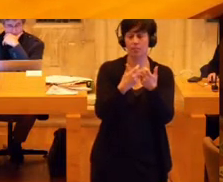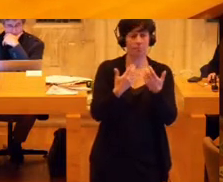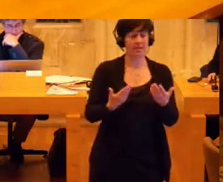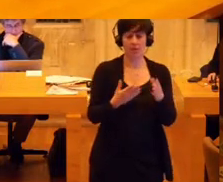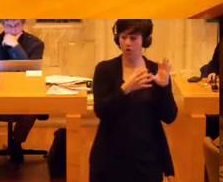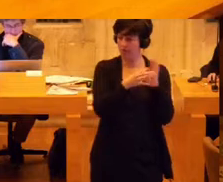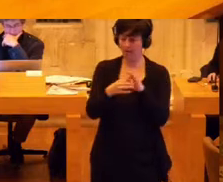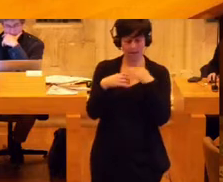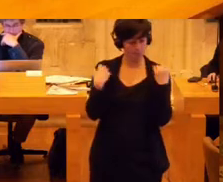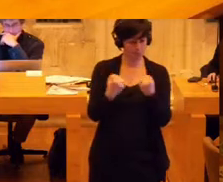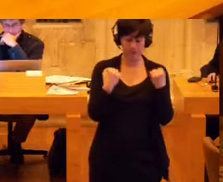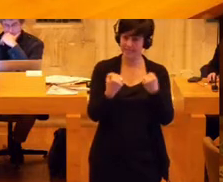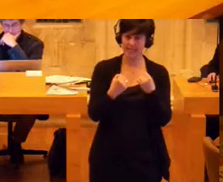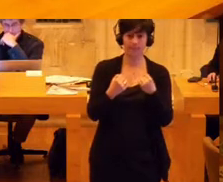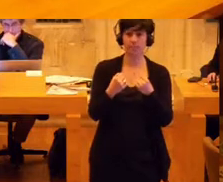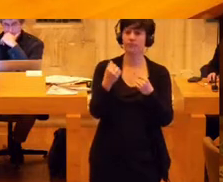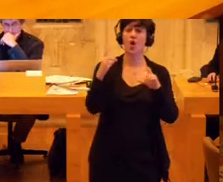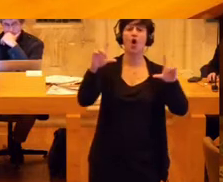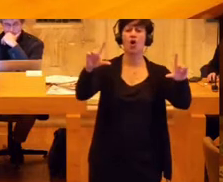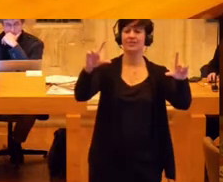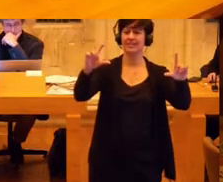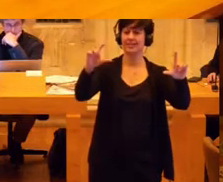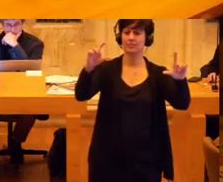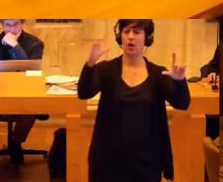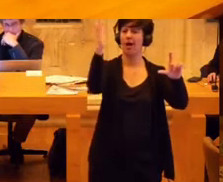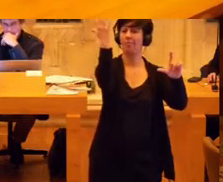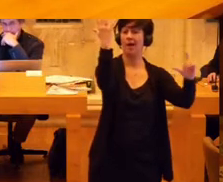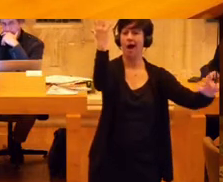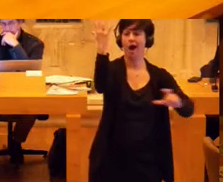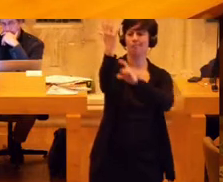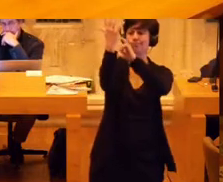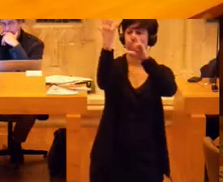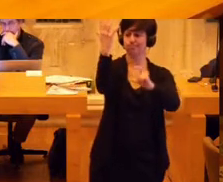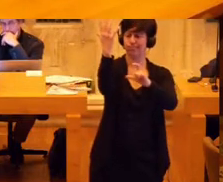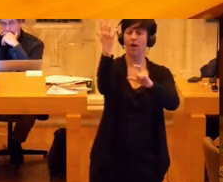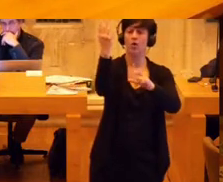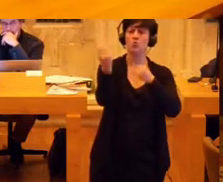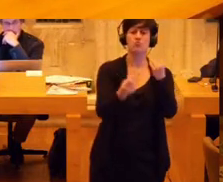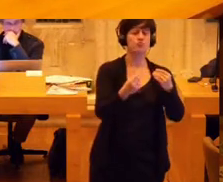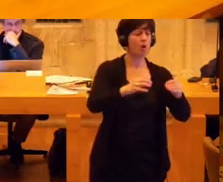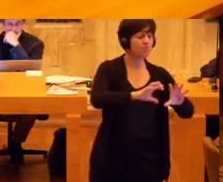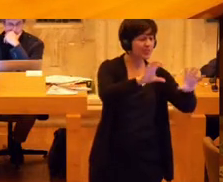interdit les enseignes sur la végétation, sur un arbre ou